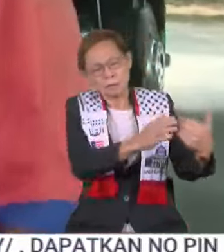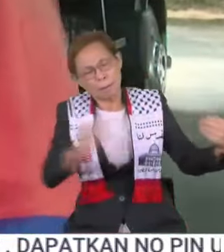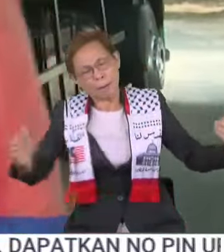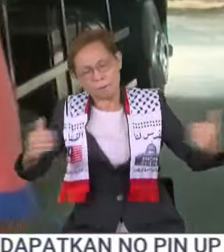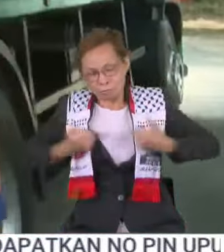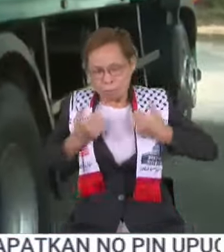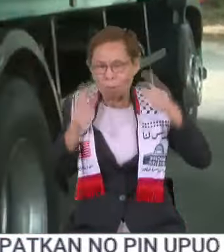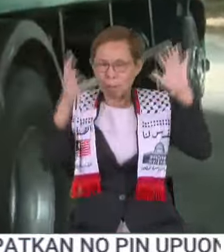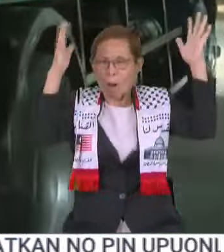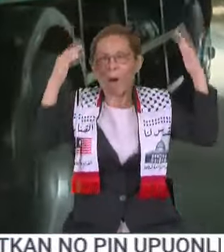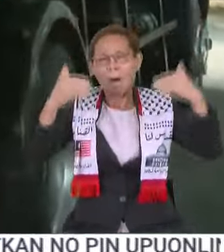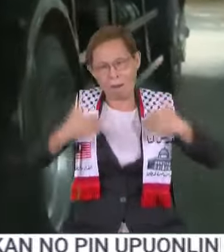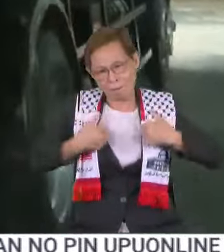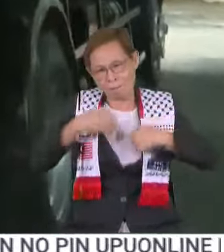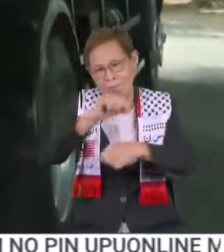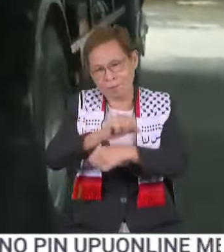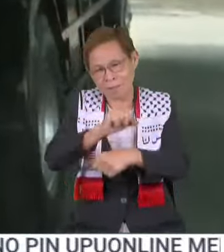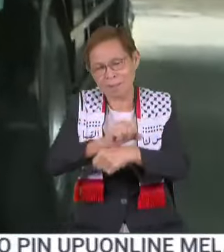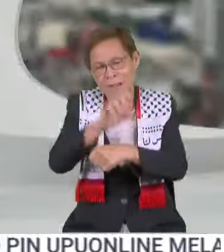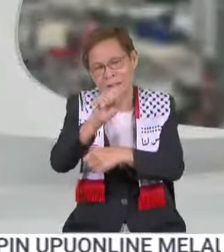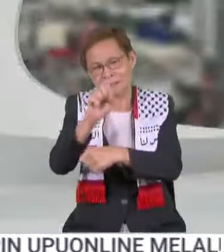ini.